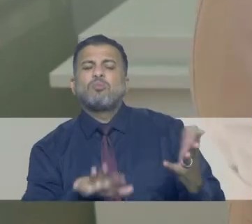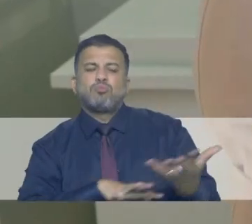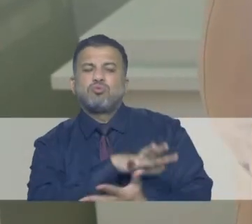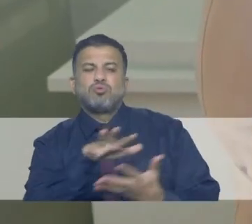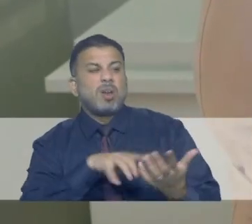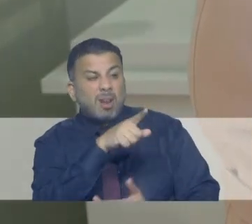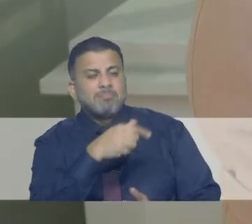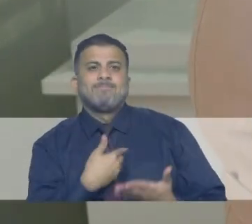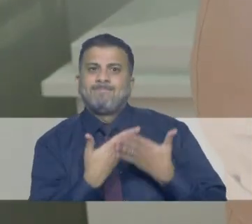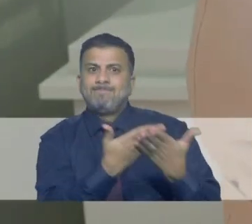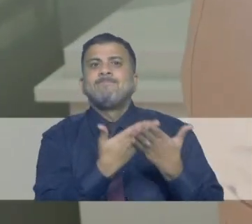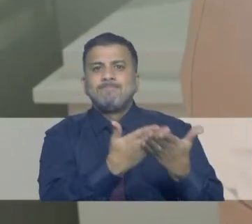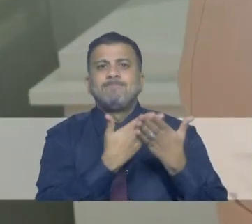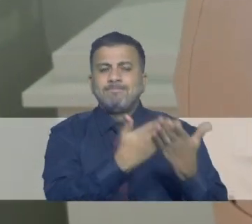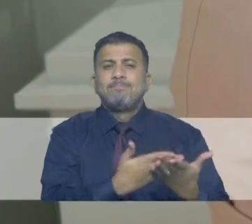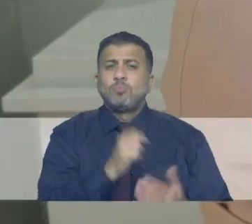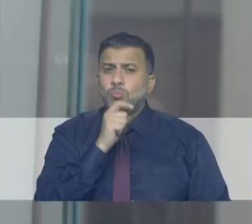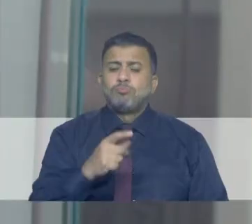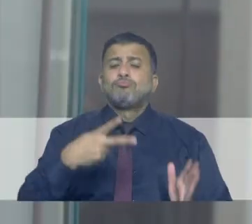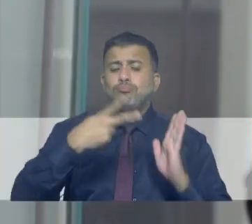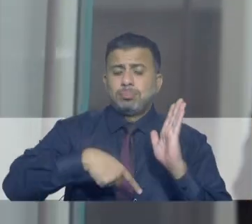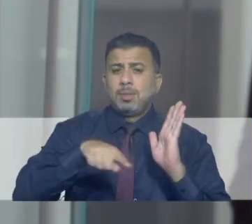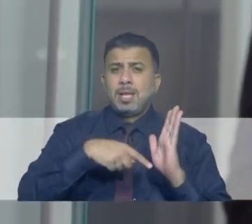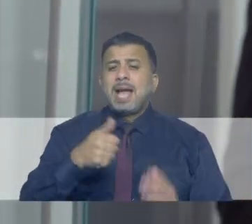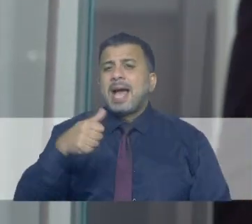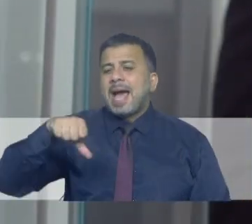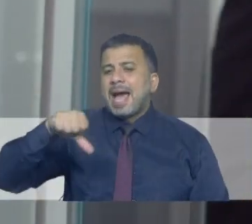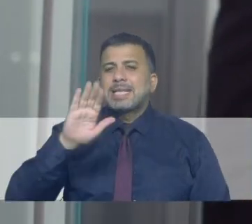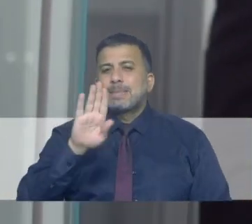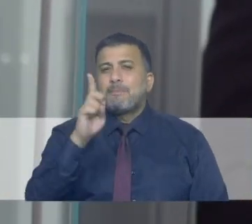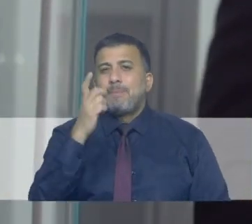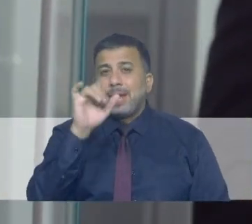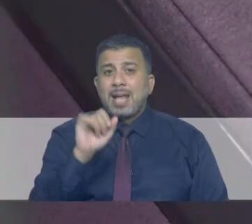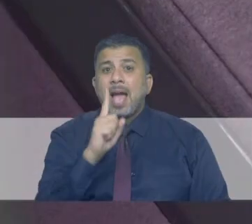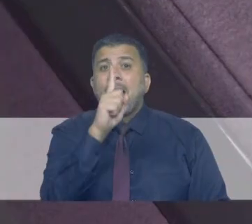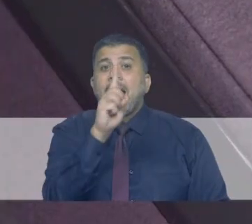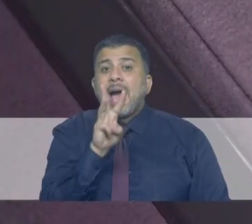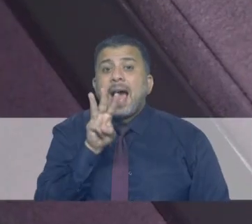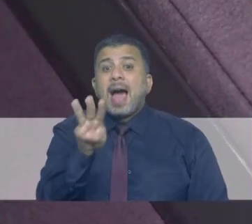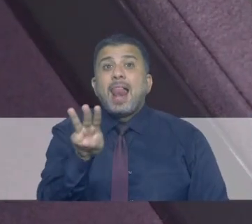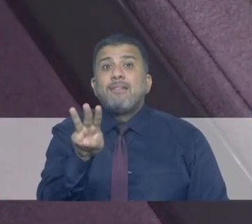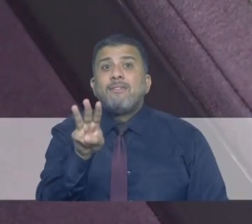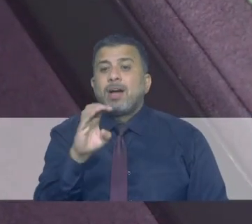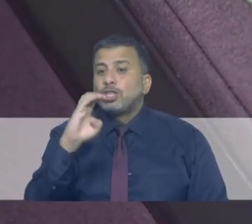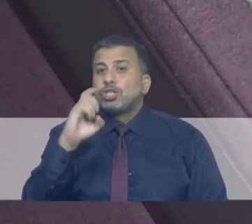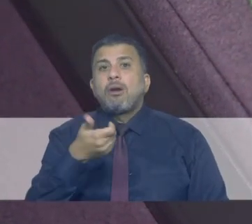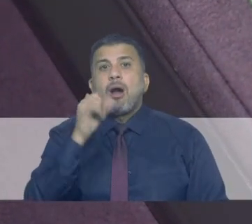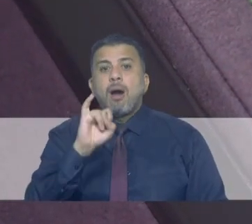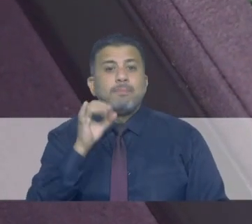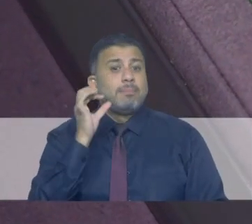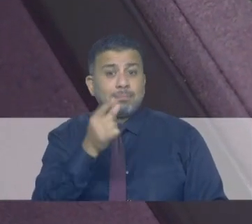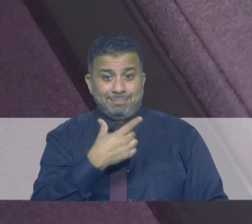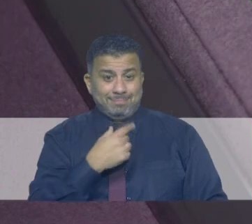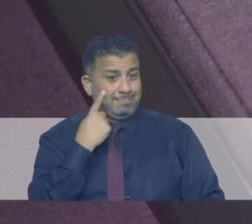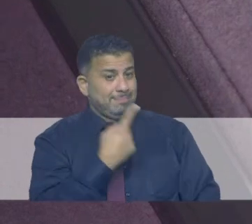والمتضررين. وبموجب الاتفاقية تتبرع أسبري بـ1000 جرام من الجادات الملكية أحد أنواع